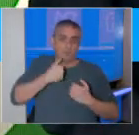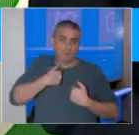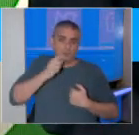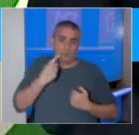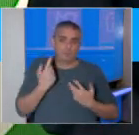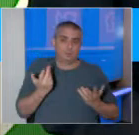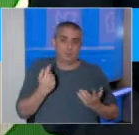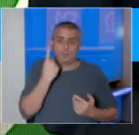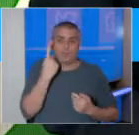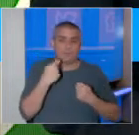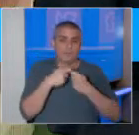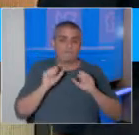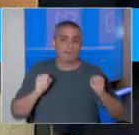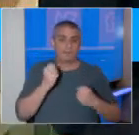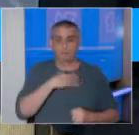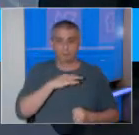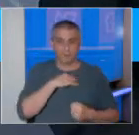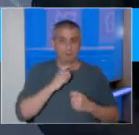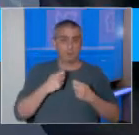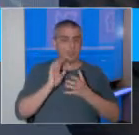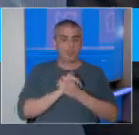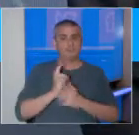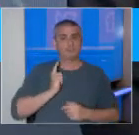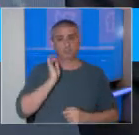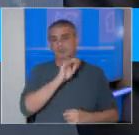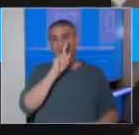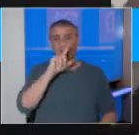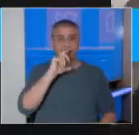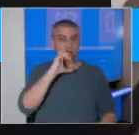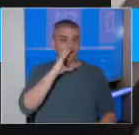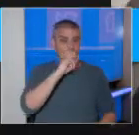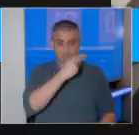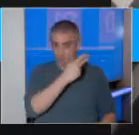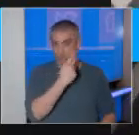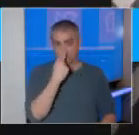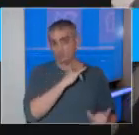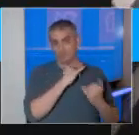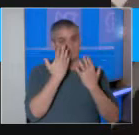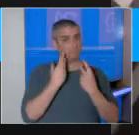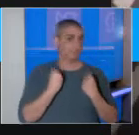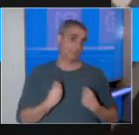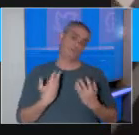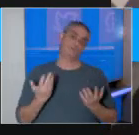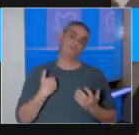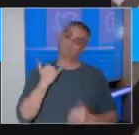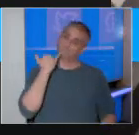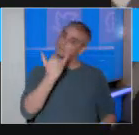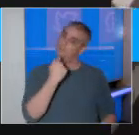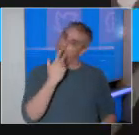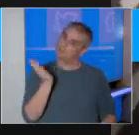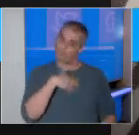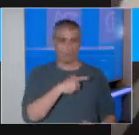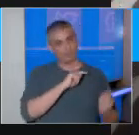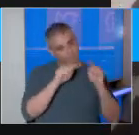בשעה, אחד מהחבר'ה הפעילים שלנו, חבר אישי של זליכה, ראיתי שהוא דווקא מביא מספרים לא רעים, הרמתי לו טלפון, אמרתי לו בוא